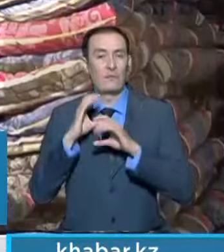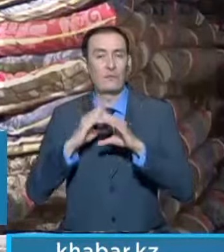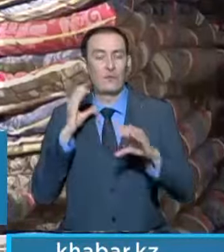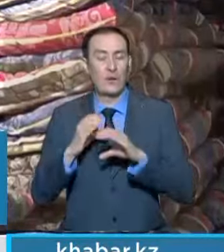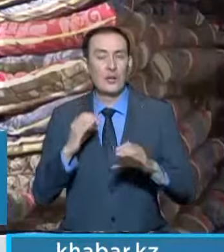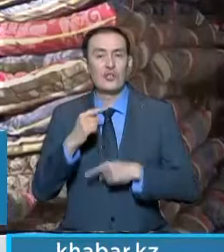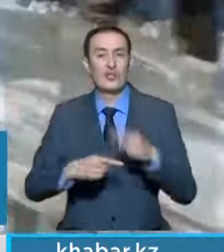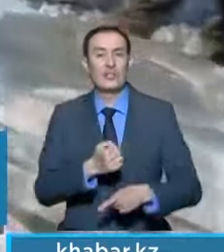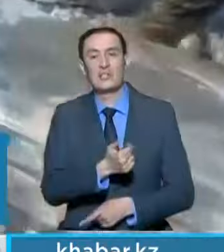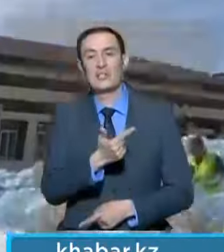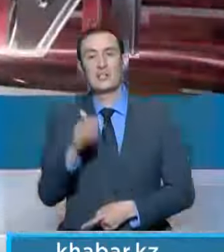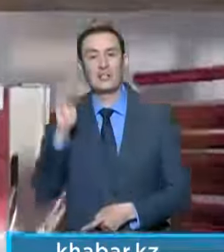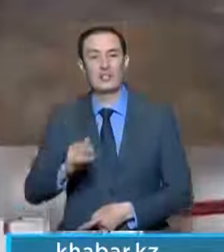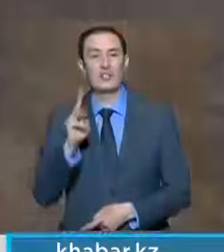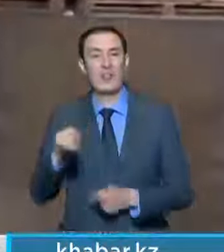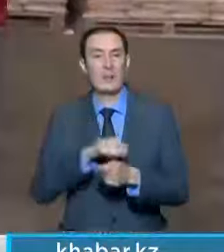тысяч километров.